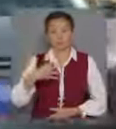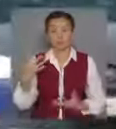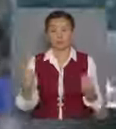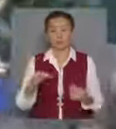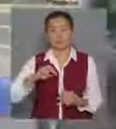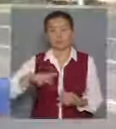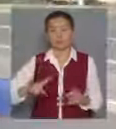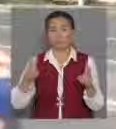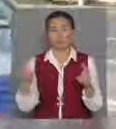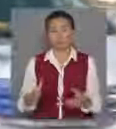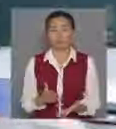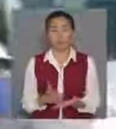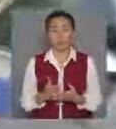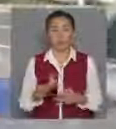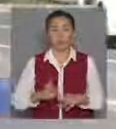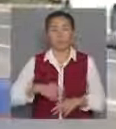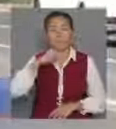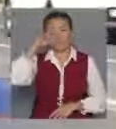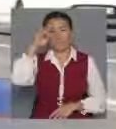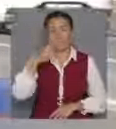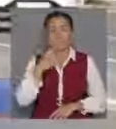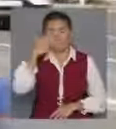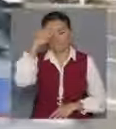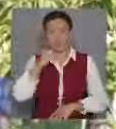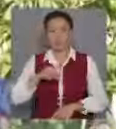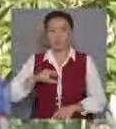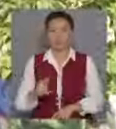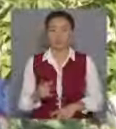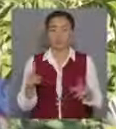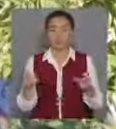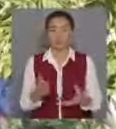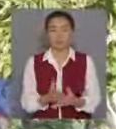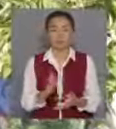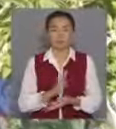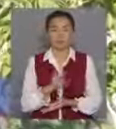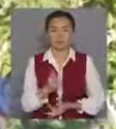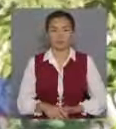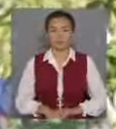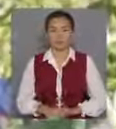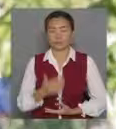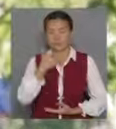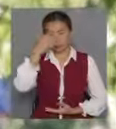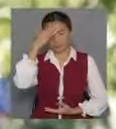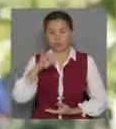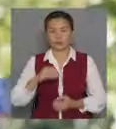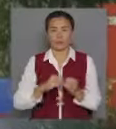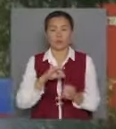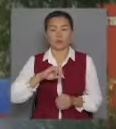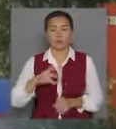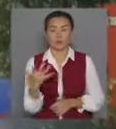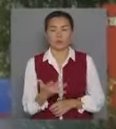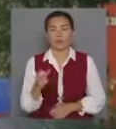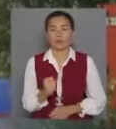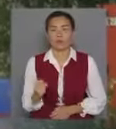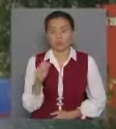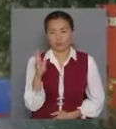күн шілде деген сөз бар. Оны қазақ жазғы шілде және қысқы шілде деп екіге бөледі. Жазғы шілде 10 маусым мен 5